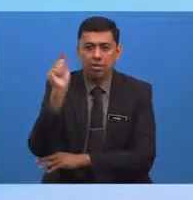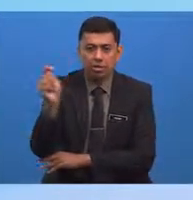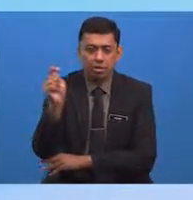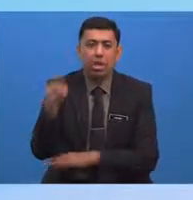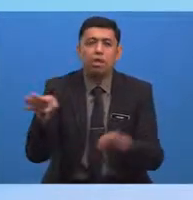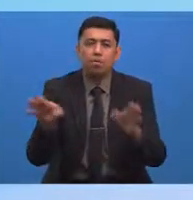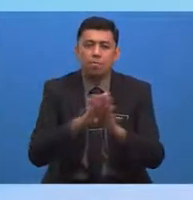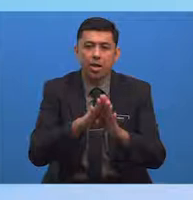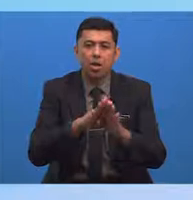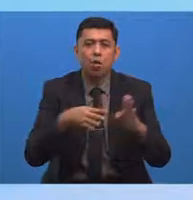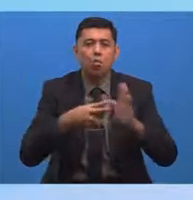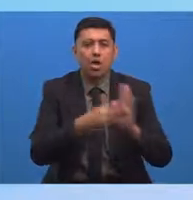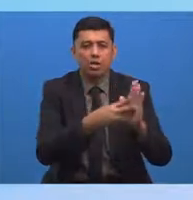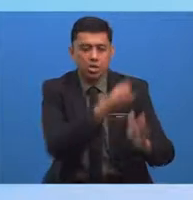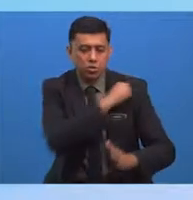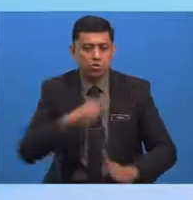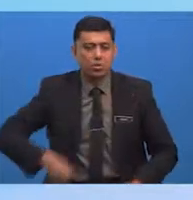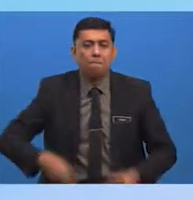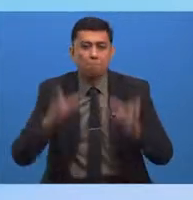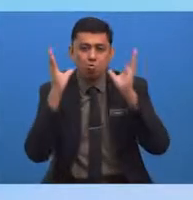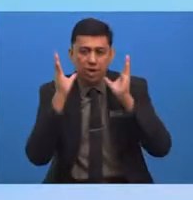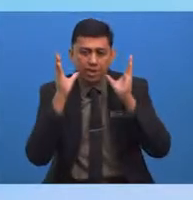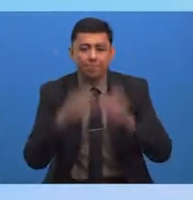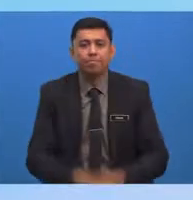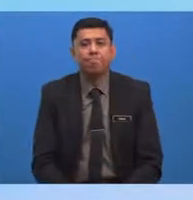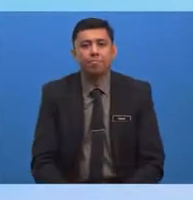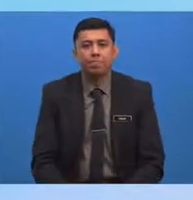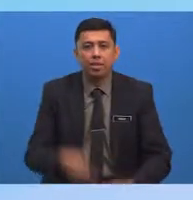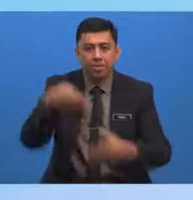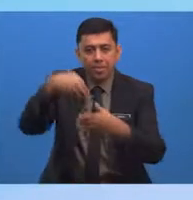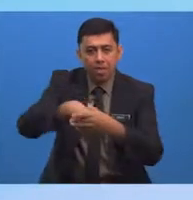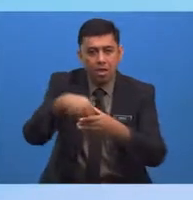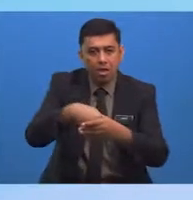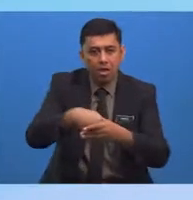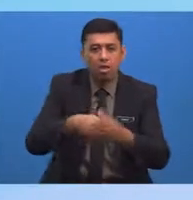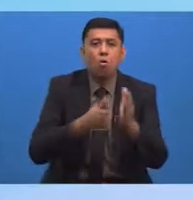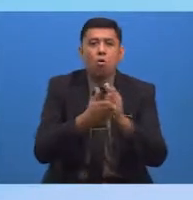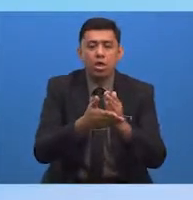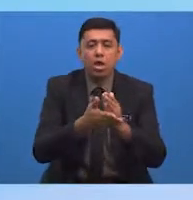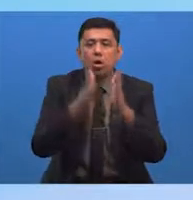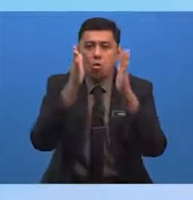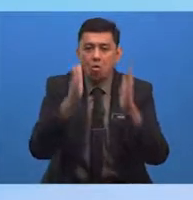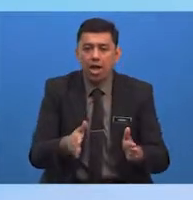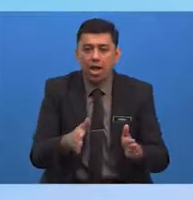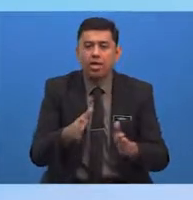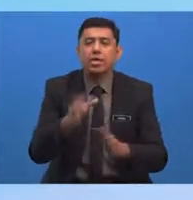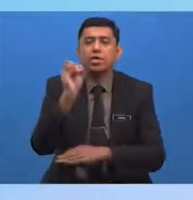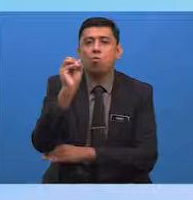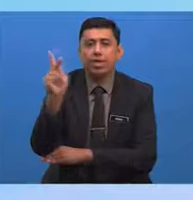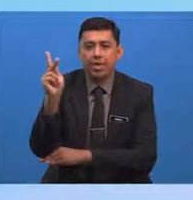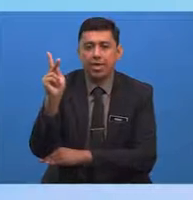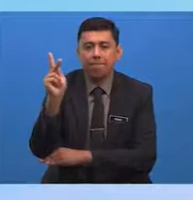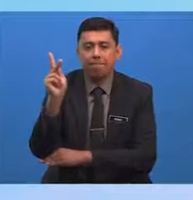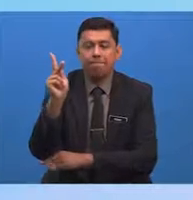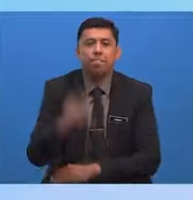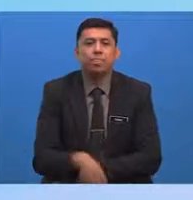sebagai wakil Sultan Brunei. Kawasan pedalaman ditadbir oleh orang kaya seperti orang